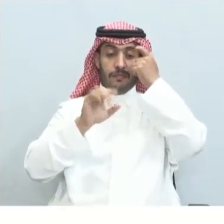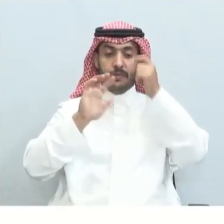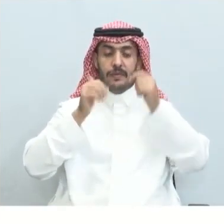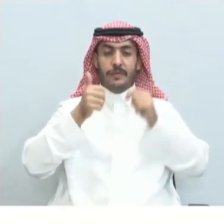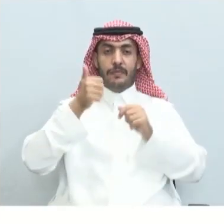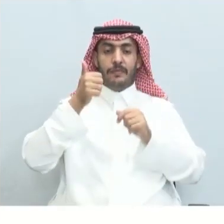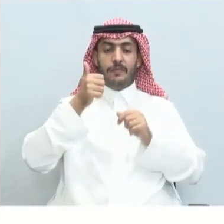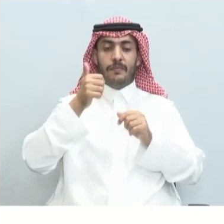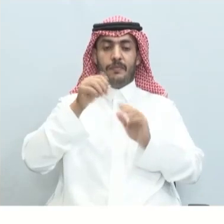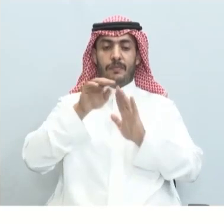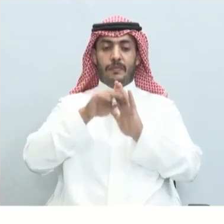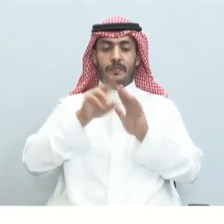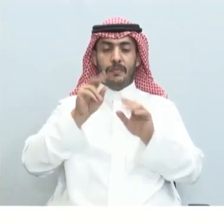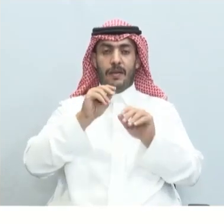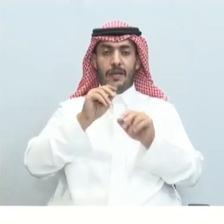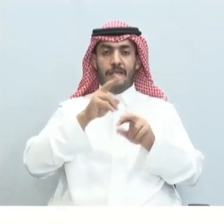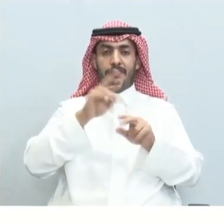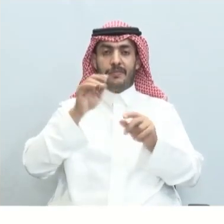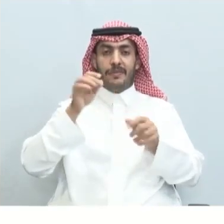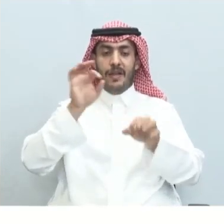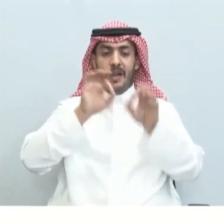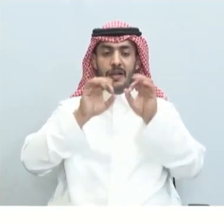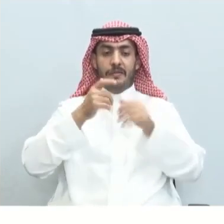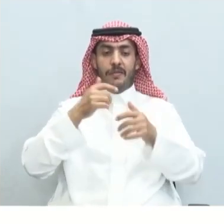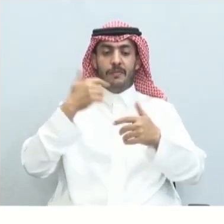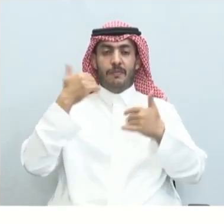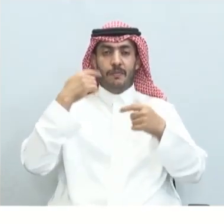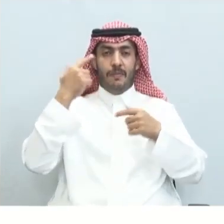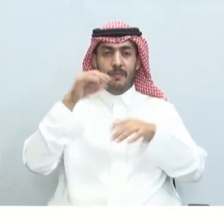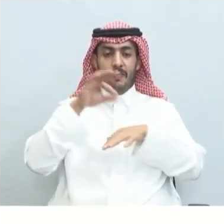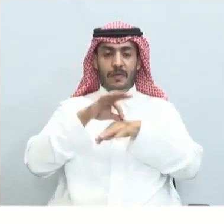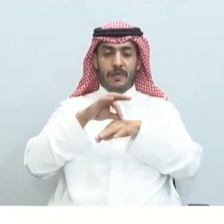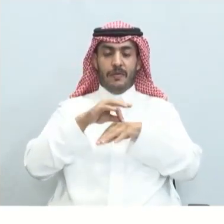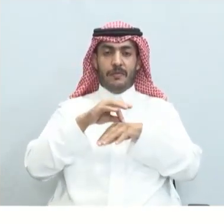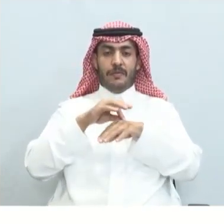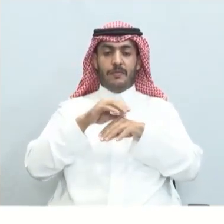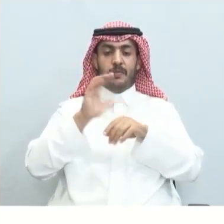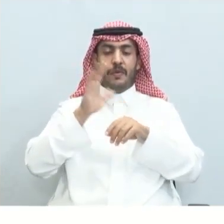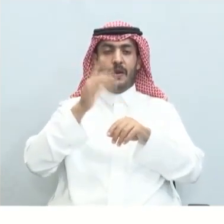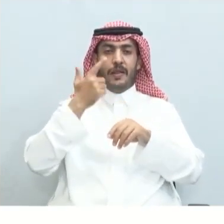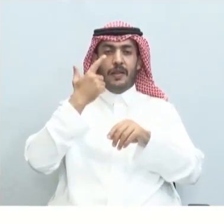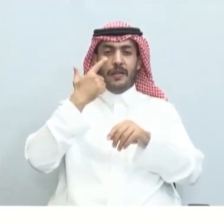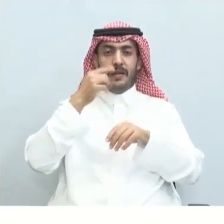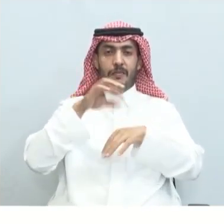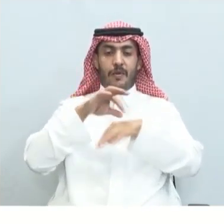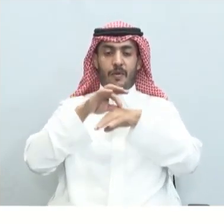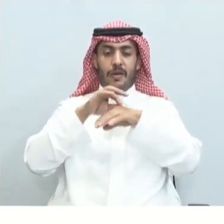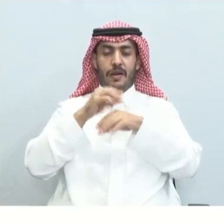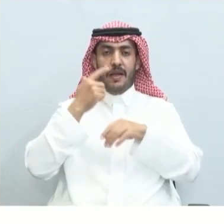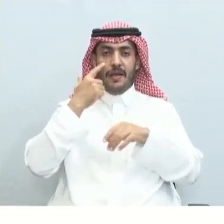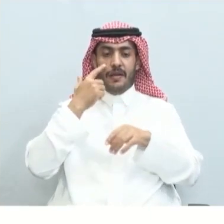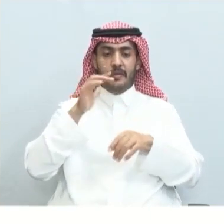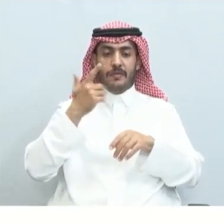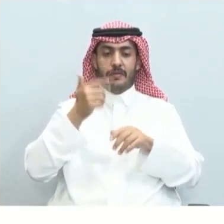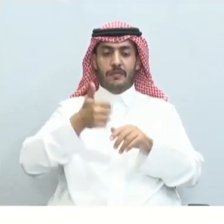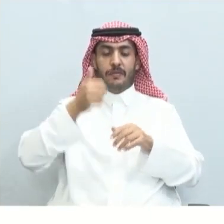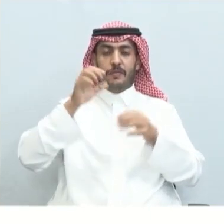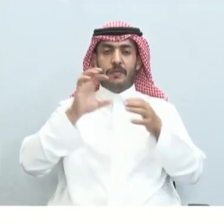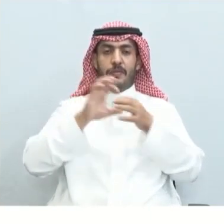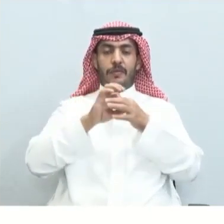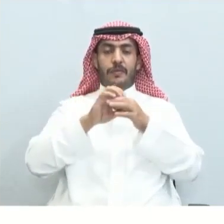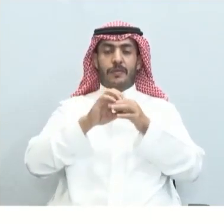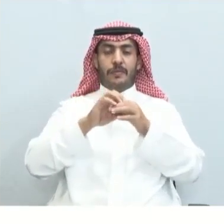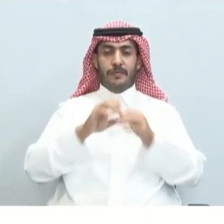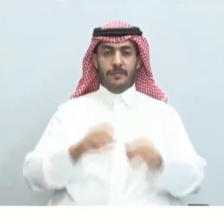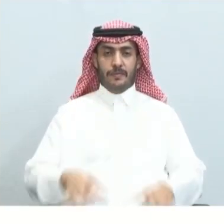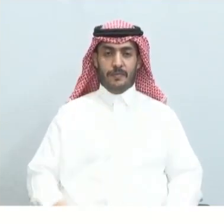تمنع بعض اللقاحات الاصابه بالامراض واين تعيش المخلوقات الحيه وكيف ترتبط